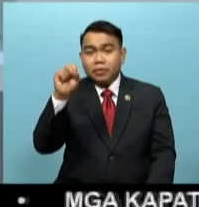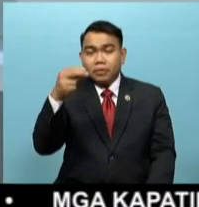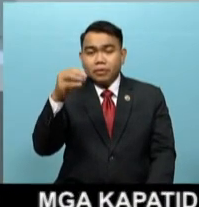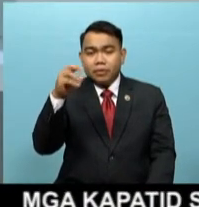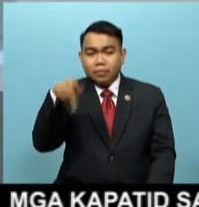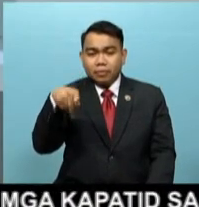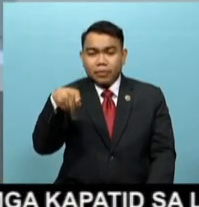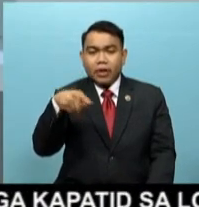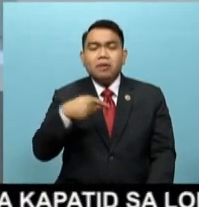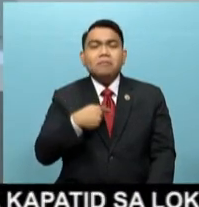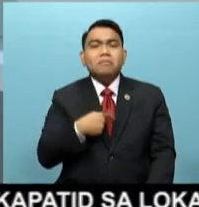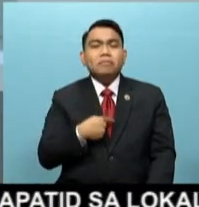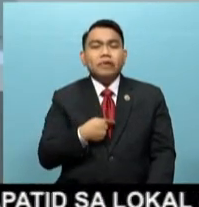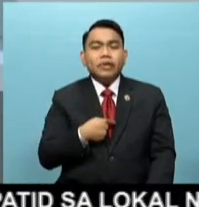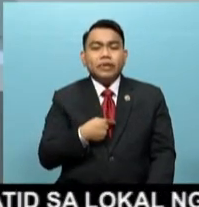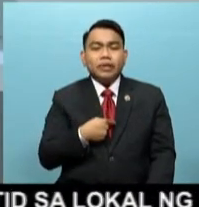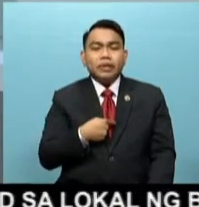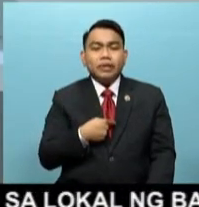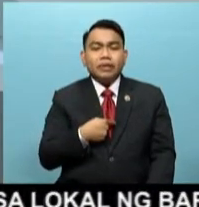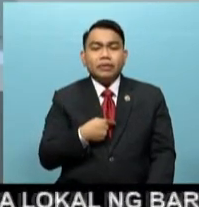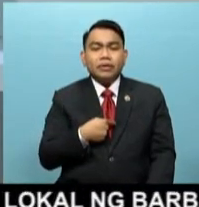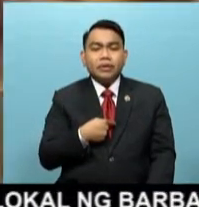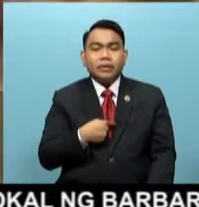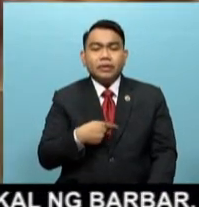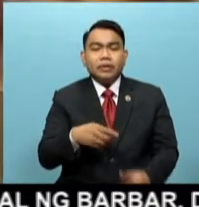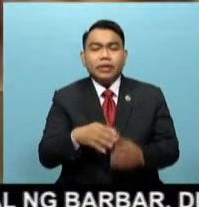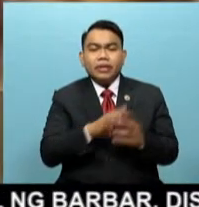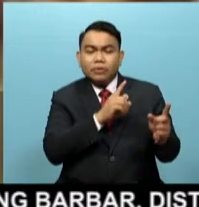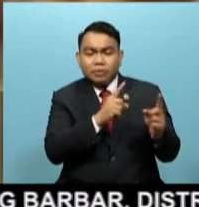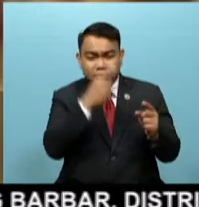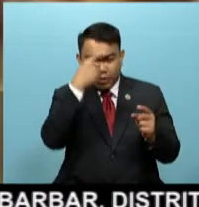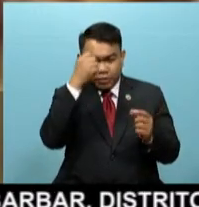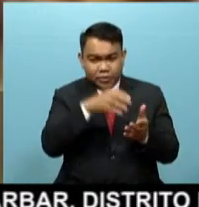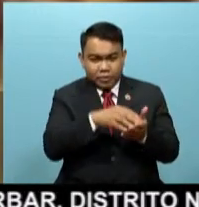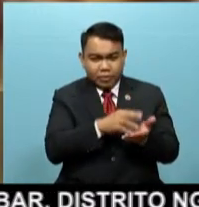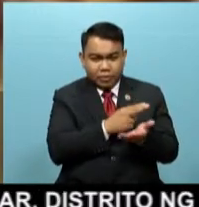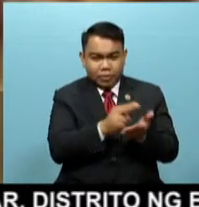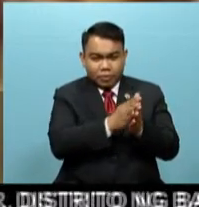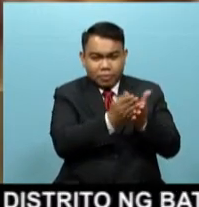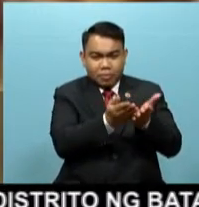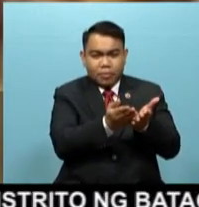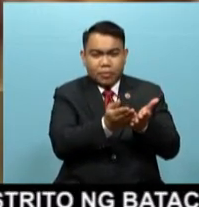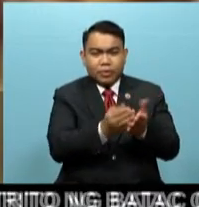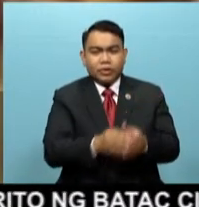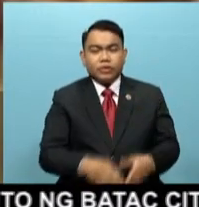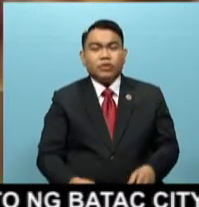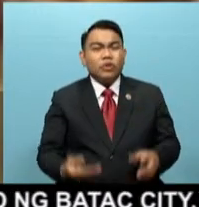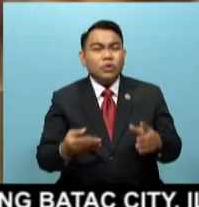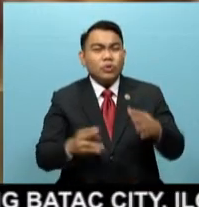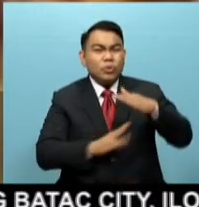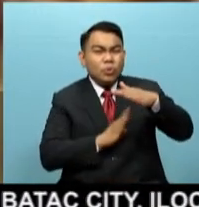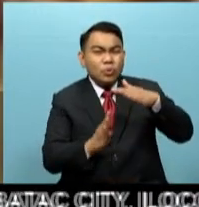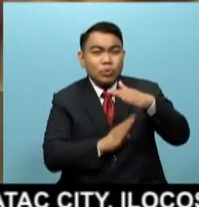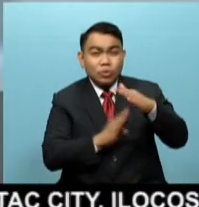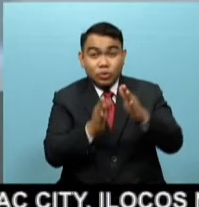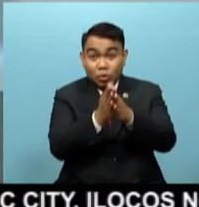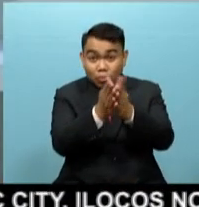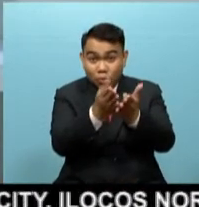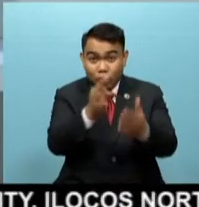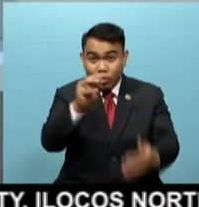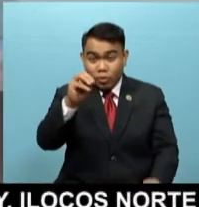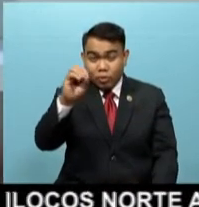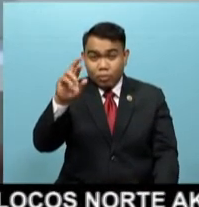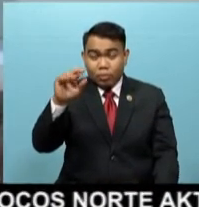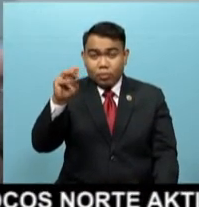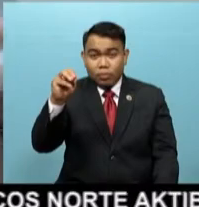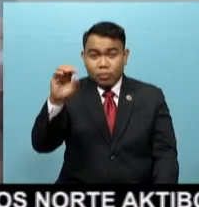nagpaliwalo. Talalisay sa Bible, yung gamit sila o bubunod. Hindi naman ako